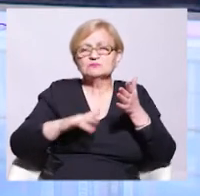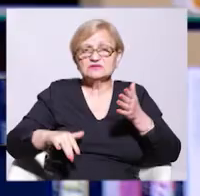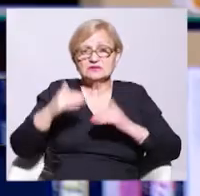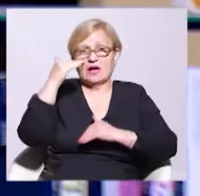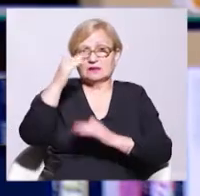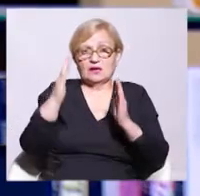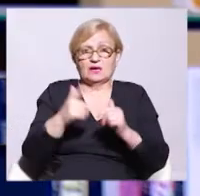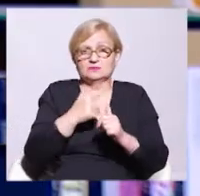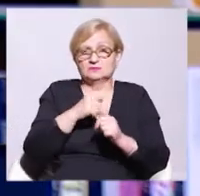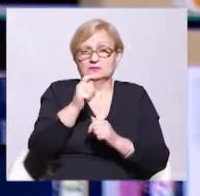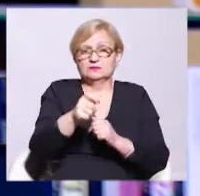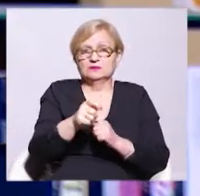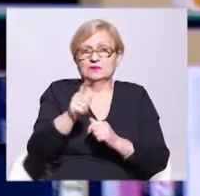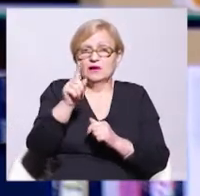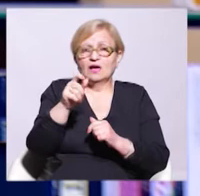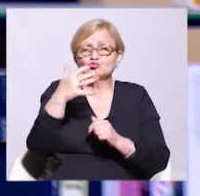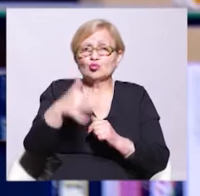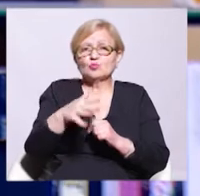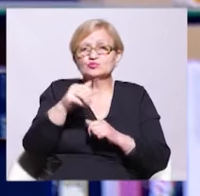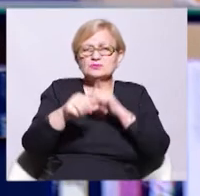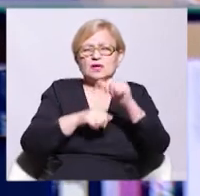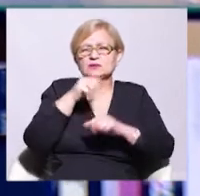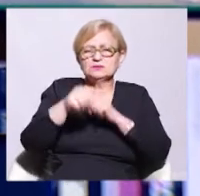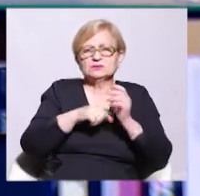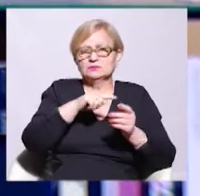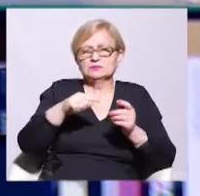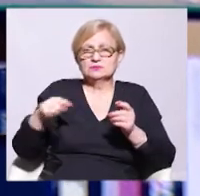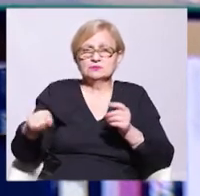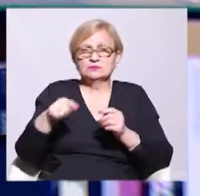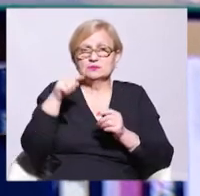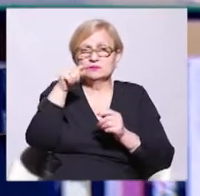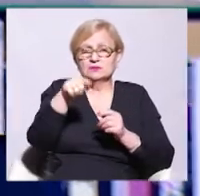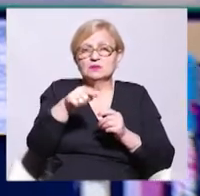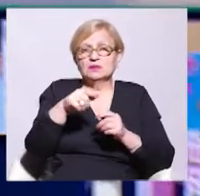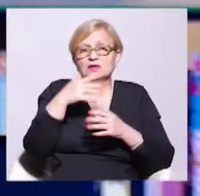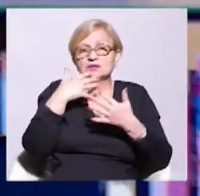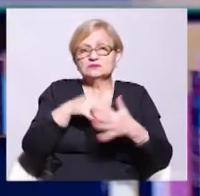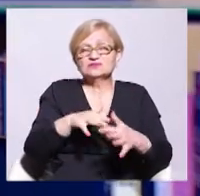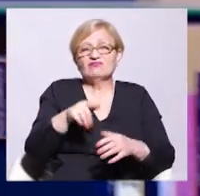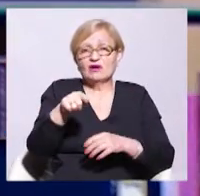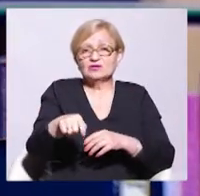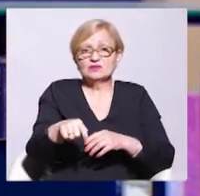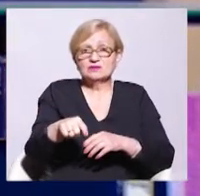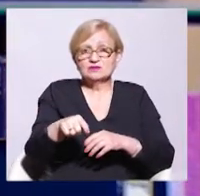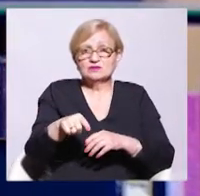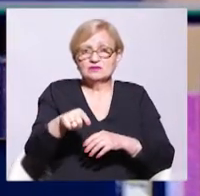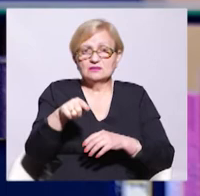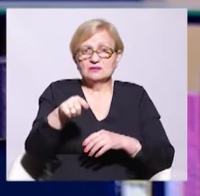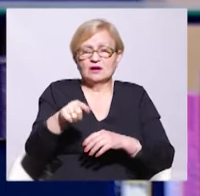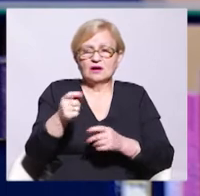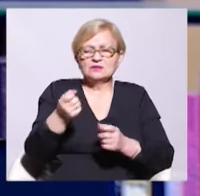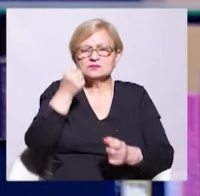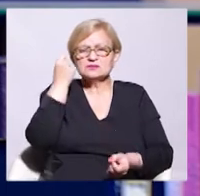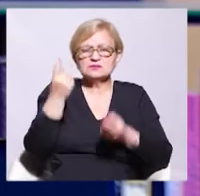შესახებ. გაივლის 150 წელი და ივირონის მონასტრის ნაპირზე ზღვაში არამიწიერი